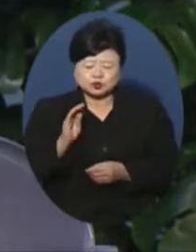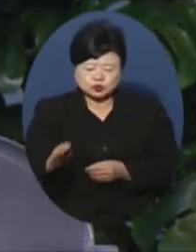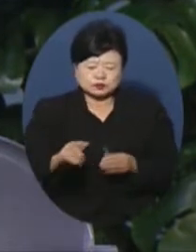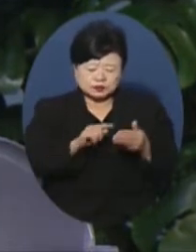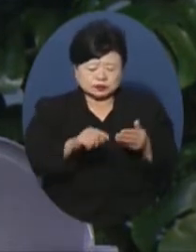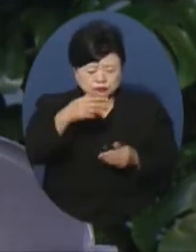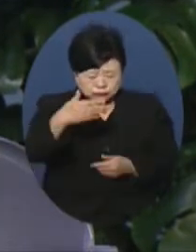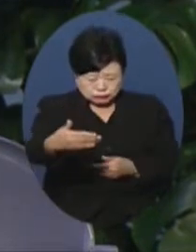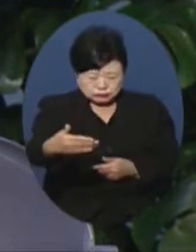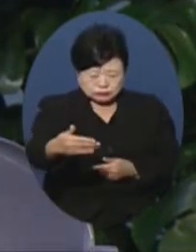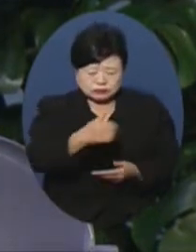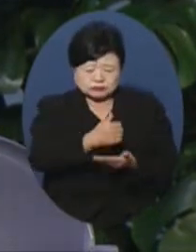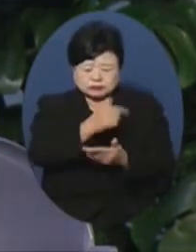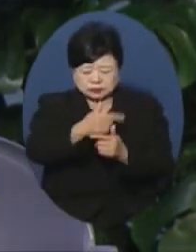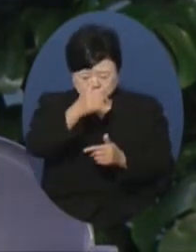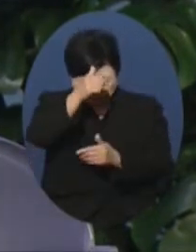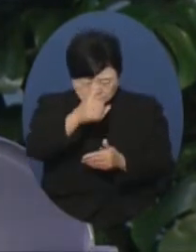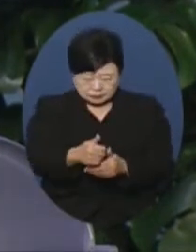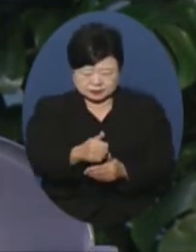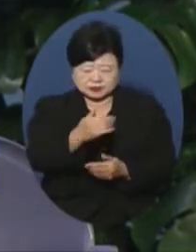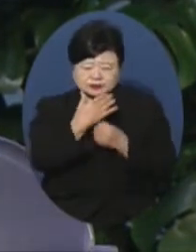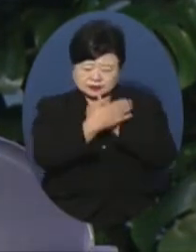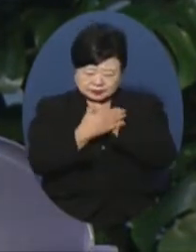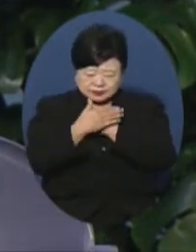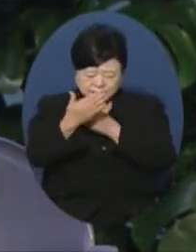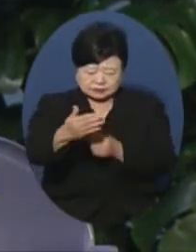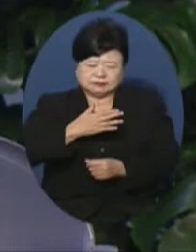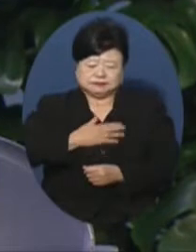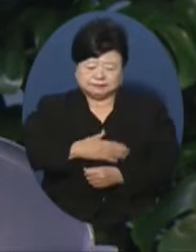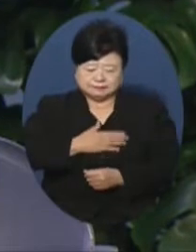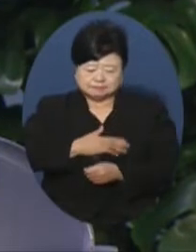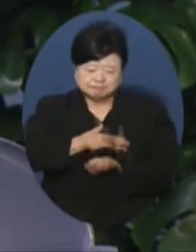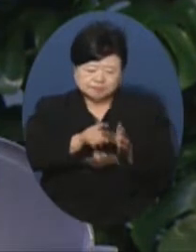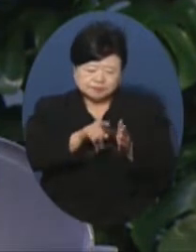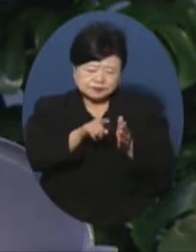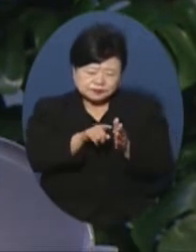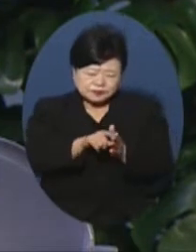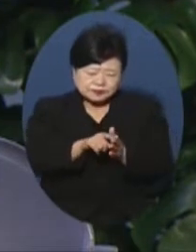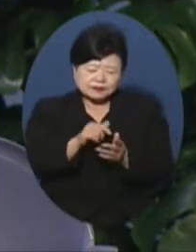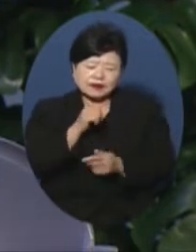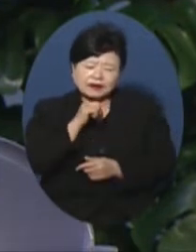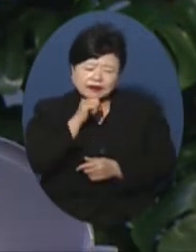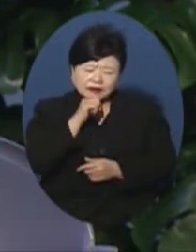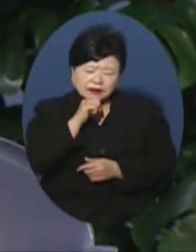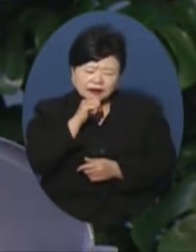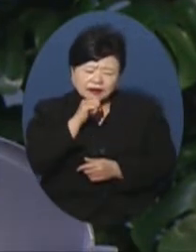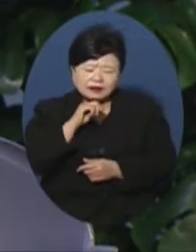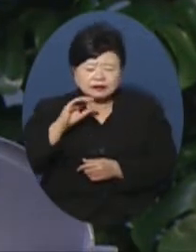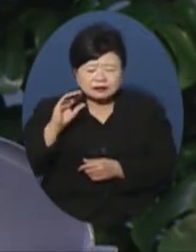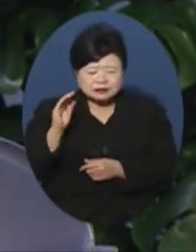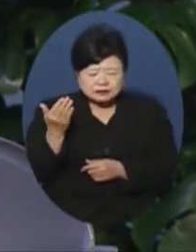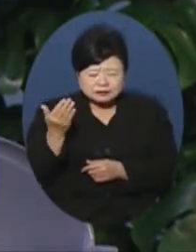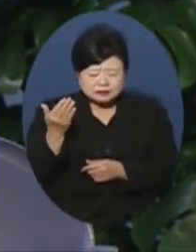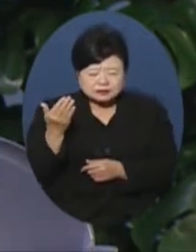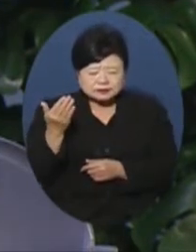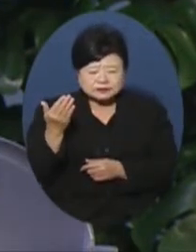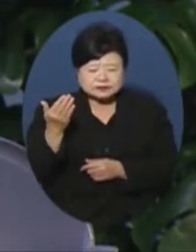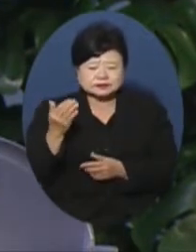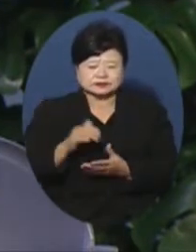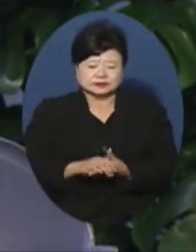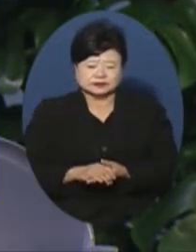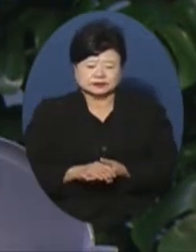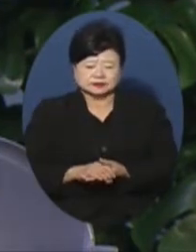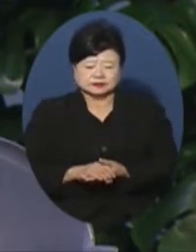고린도후서 8장 9절에 우리 주 예수 그리스도의 은혜를 너희가 알거니와 부유하신 이로서